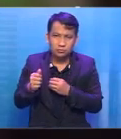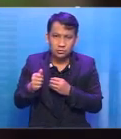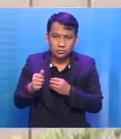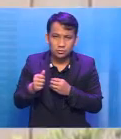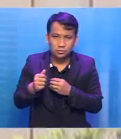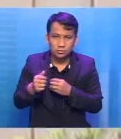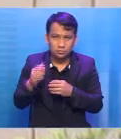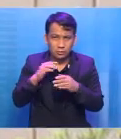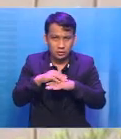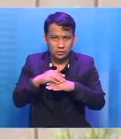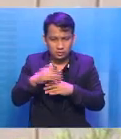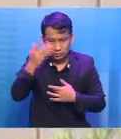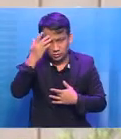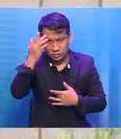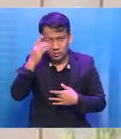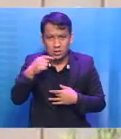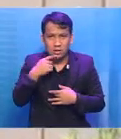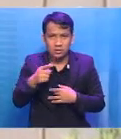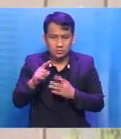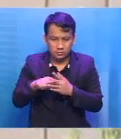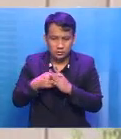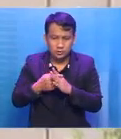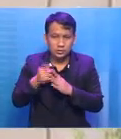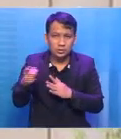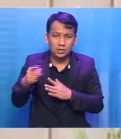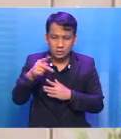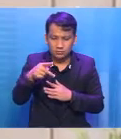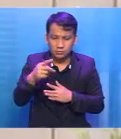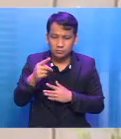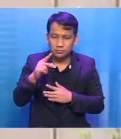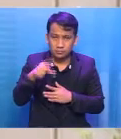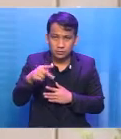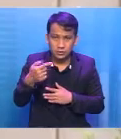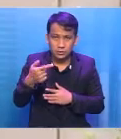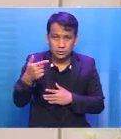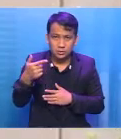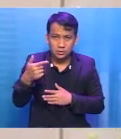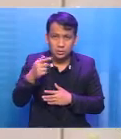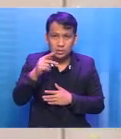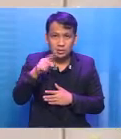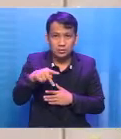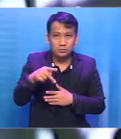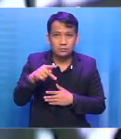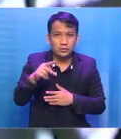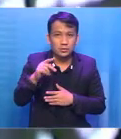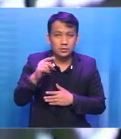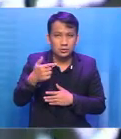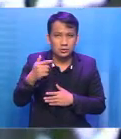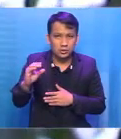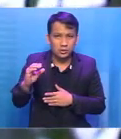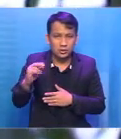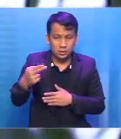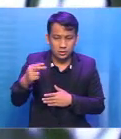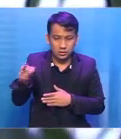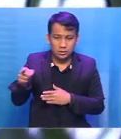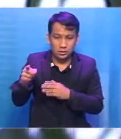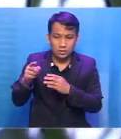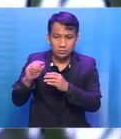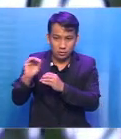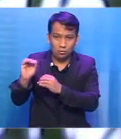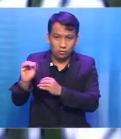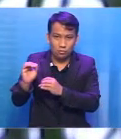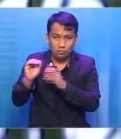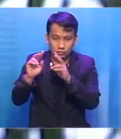symptoms. Sisimula naman ng Philippine General Hospital ang sarili nilang VCO trial. Nagsasagawa na rin sila